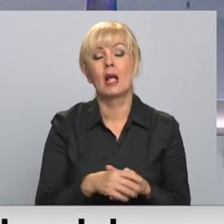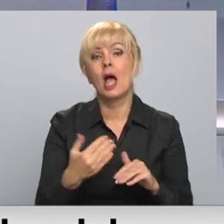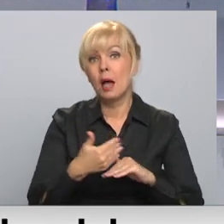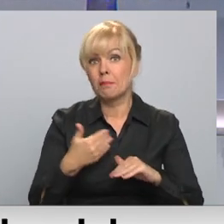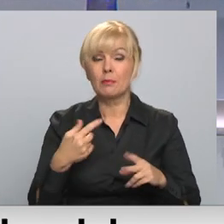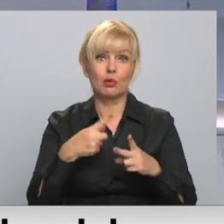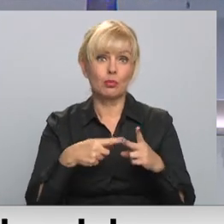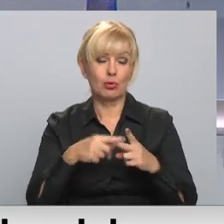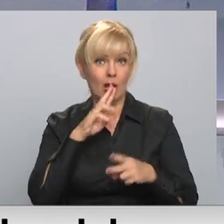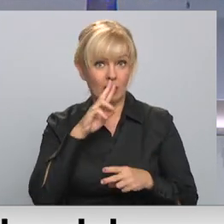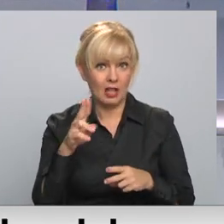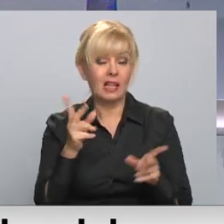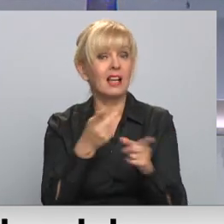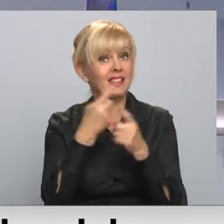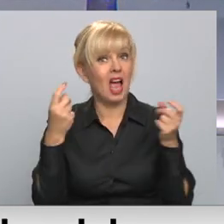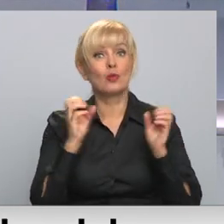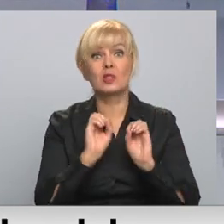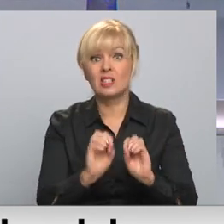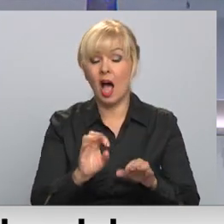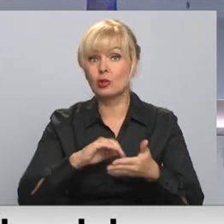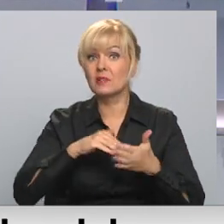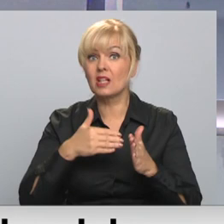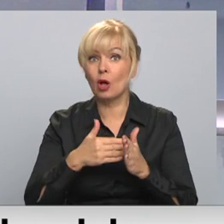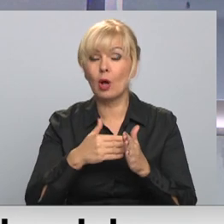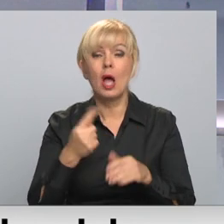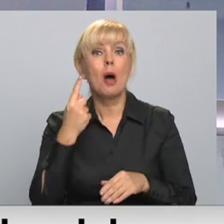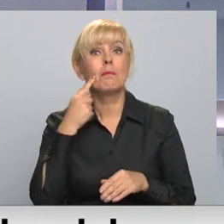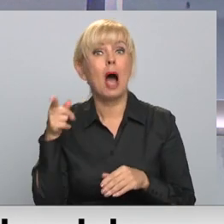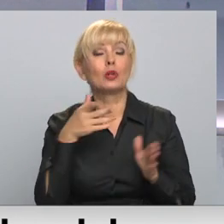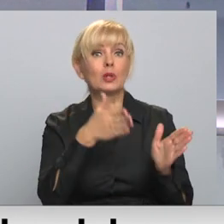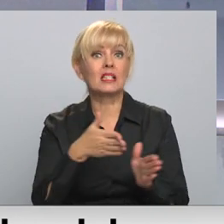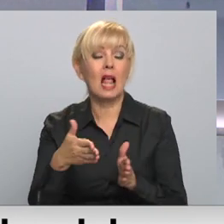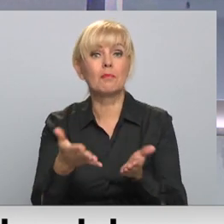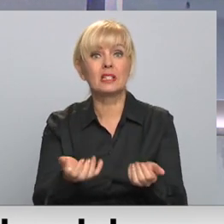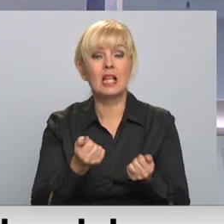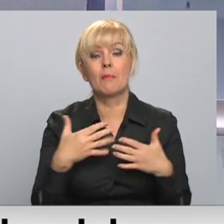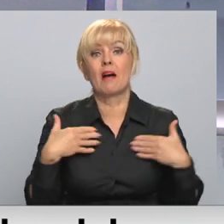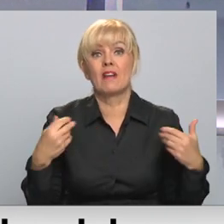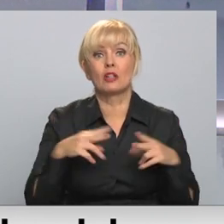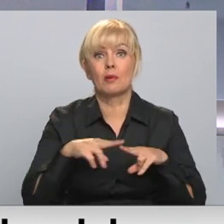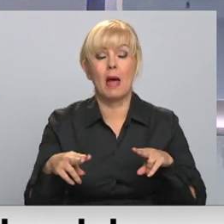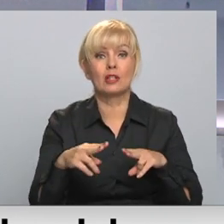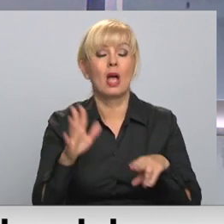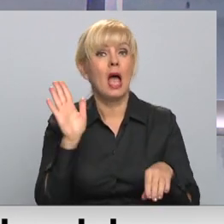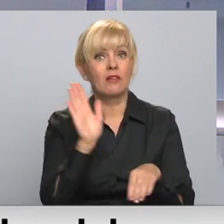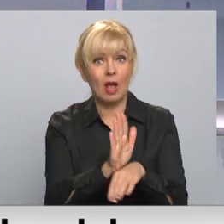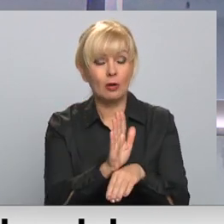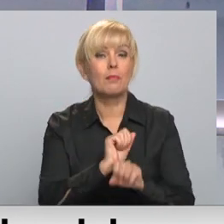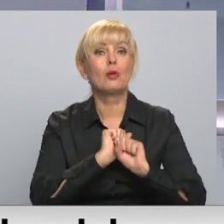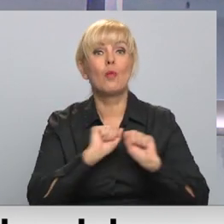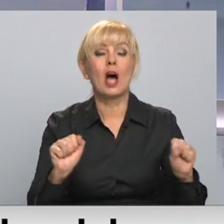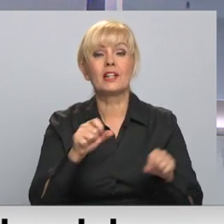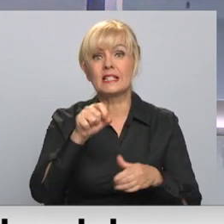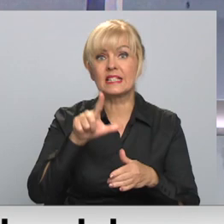Pirms pusotras nedēļas ziņās vēstījām par situāciju Madonas slimnīcā, kura saņēmusi veselības ministrijas rīkojumu nodrošināt